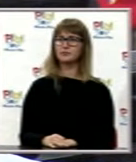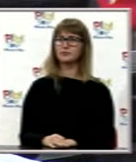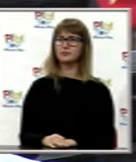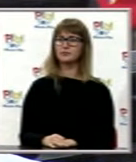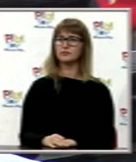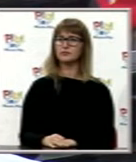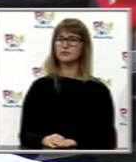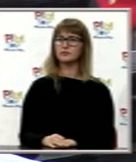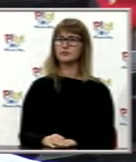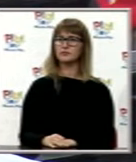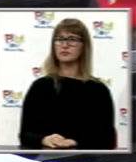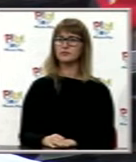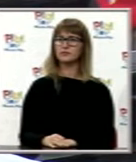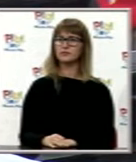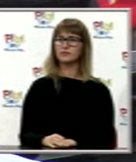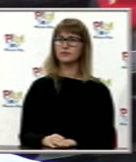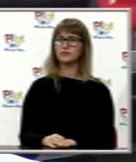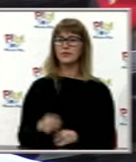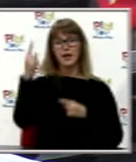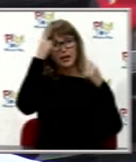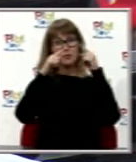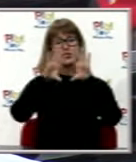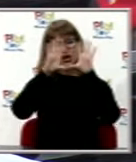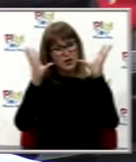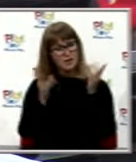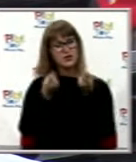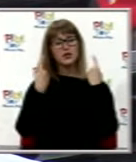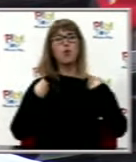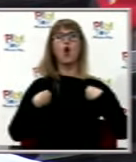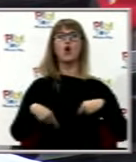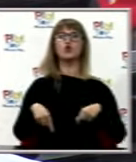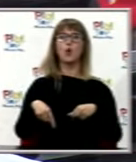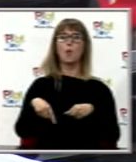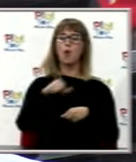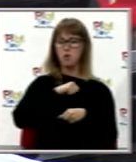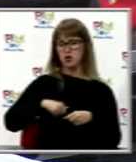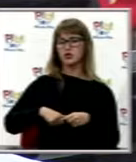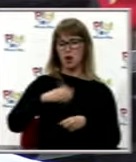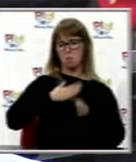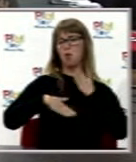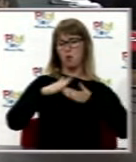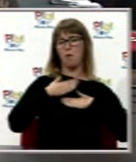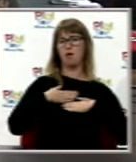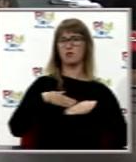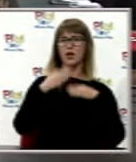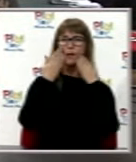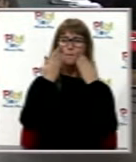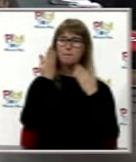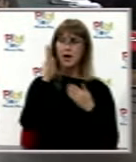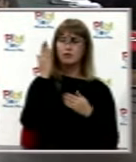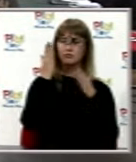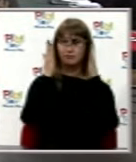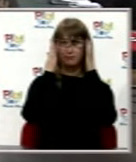wyrazicielem, wyrazicielką wszystkich, którzy byli obecni na placu Staszica w sobotni wieczór. Bardzo, bardzo